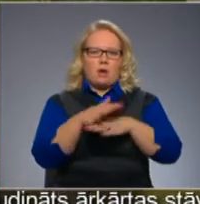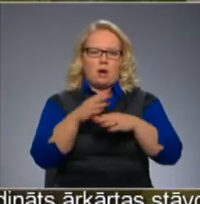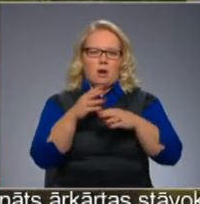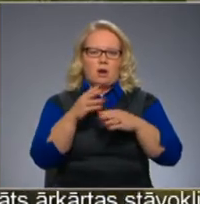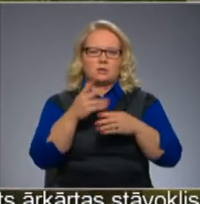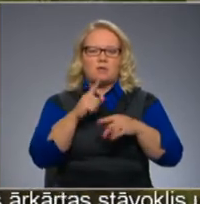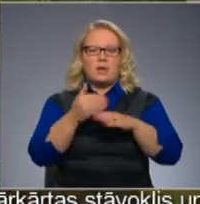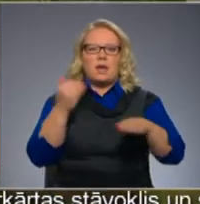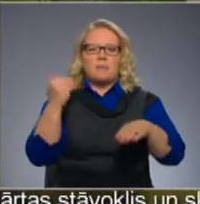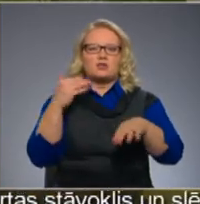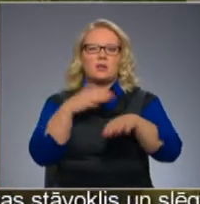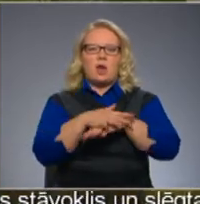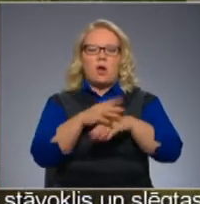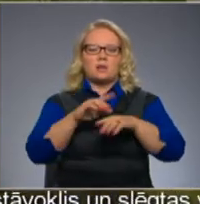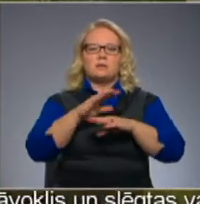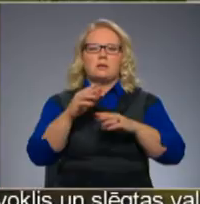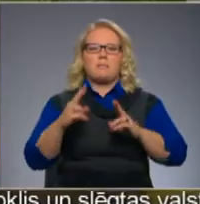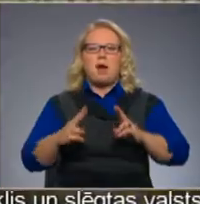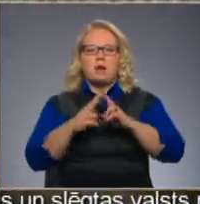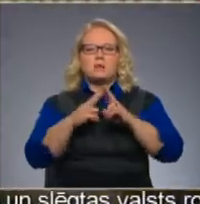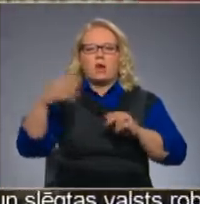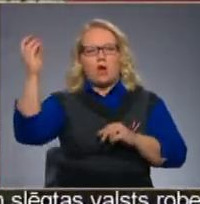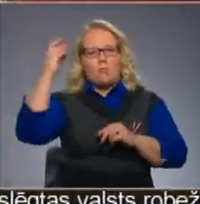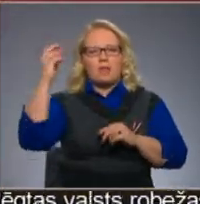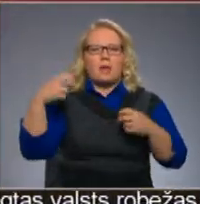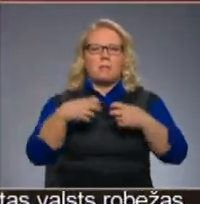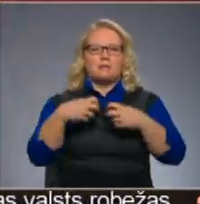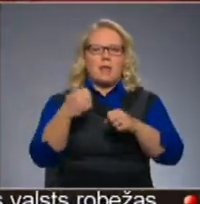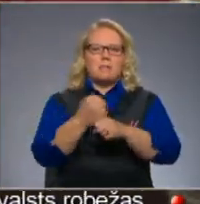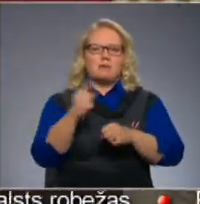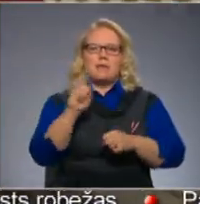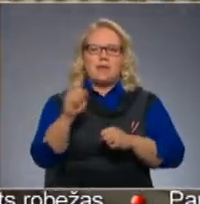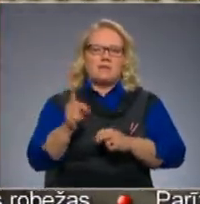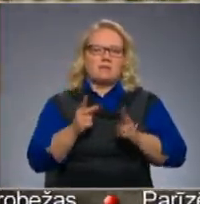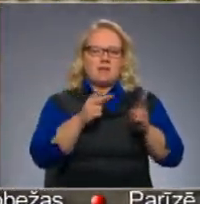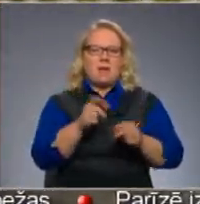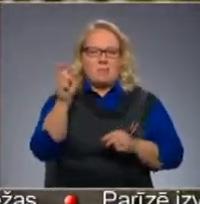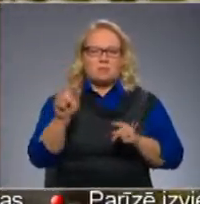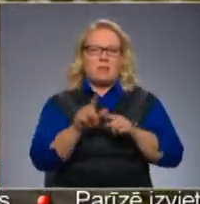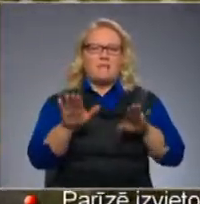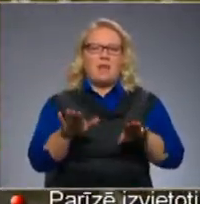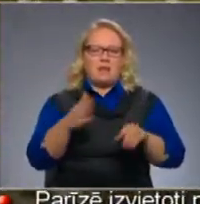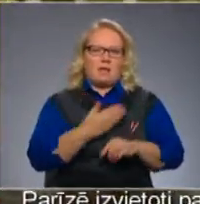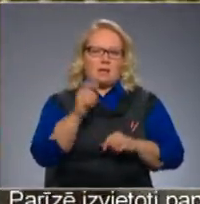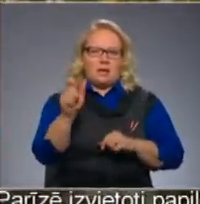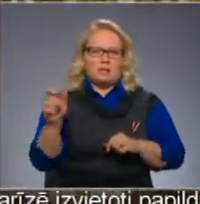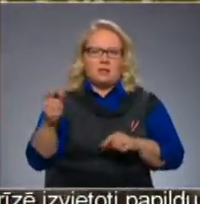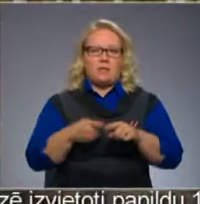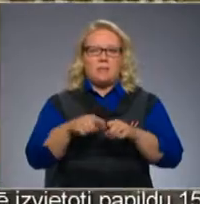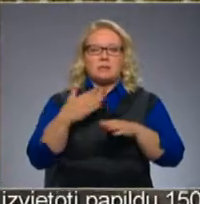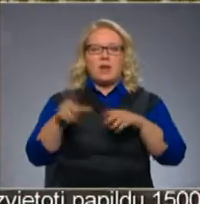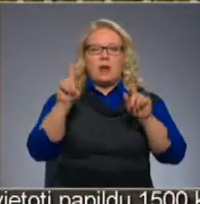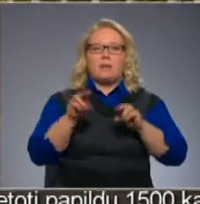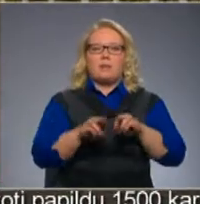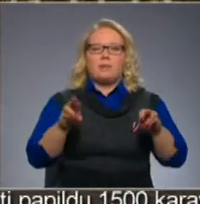Iepriekšējos teroraktus Parīzē, Kopenhāgenā un Briselē pastrādājuši nevis iebraucēji, bet vietējie iedzīvotāji. Tāpēc ārlietu